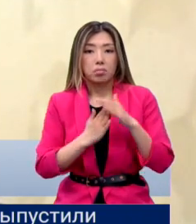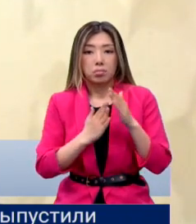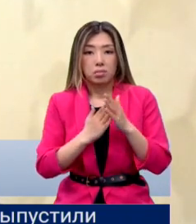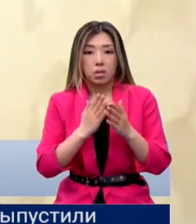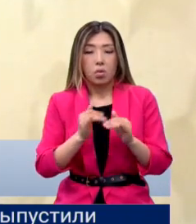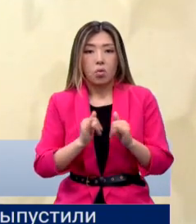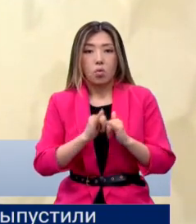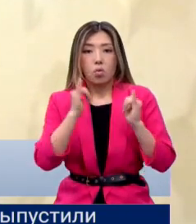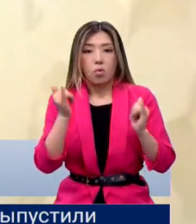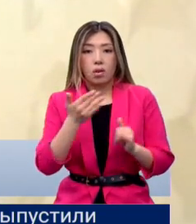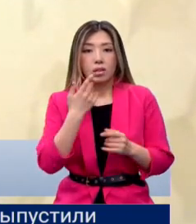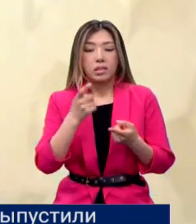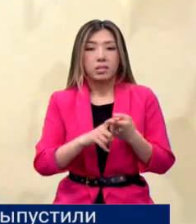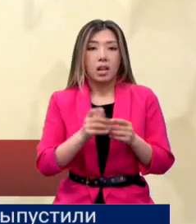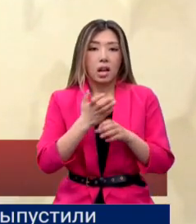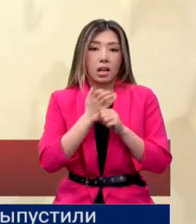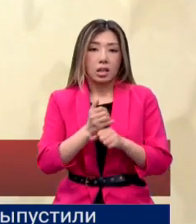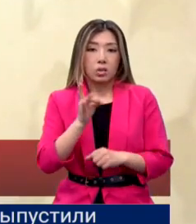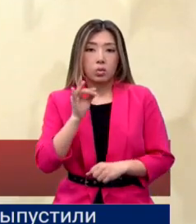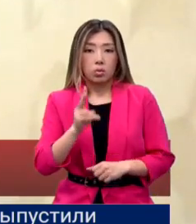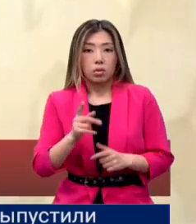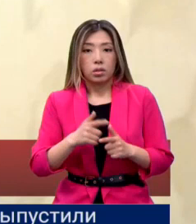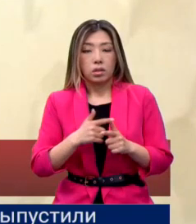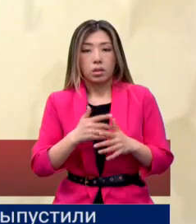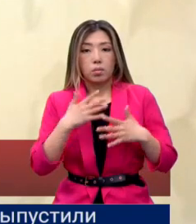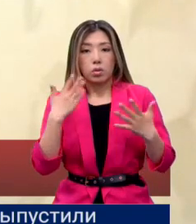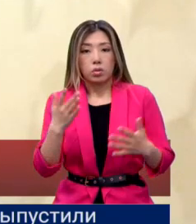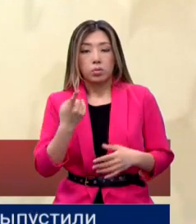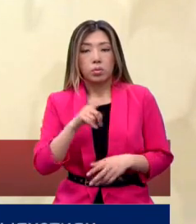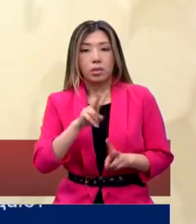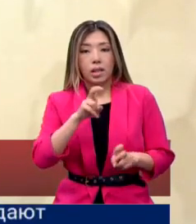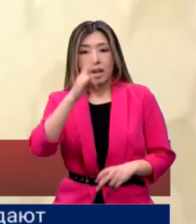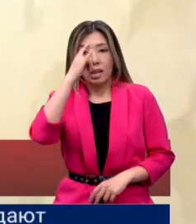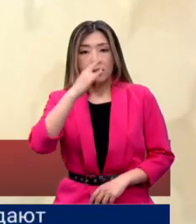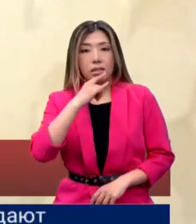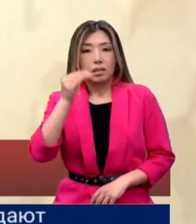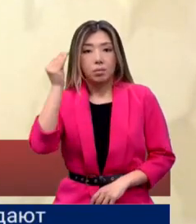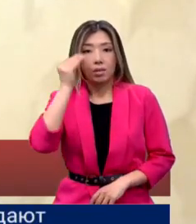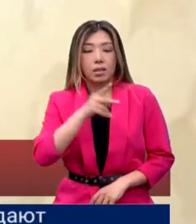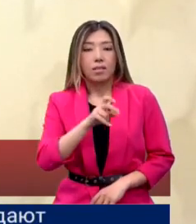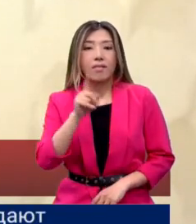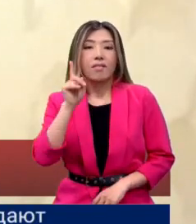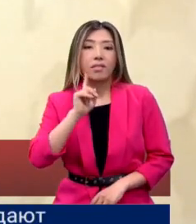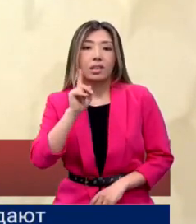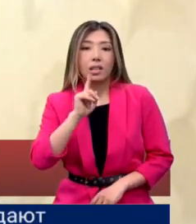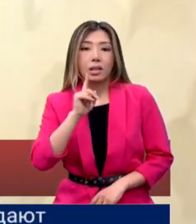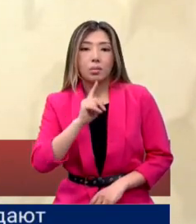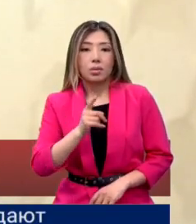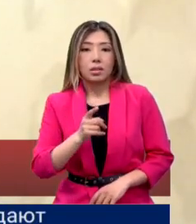либо краткосрочная, либо среднесрочная. Так как Казахстан в основном воспринимает как временный хаб для ведения